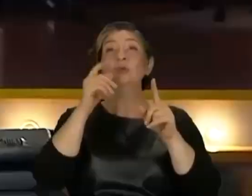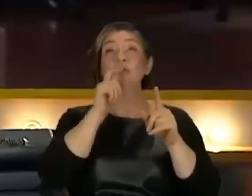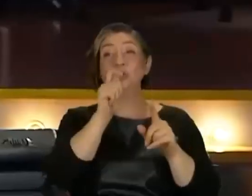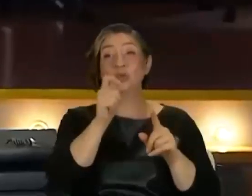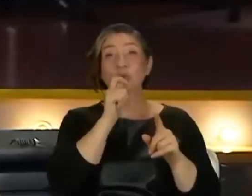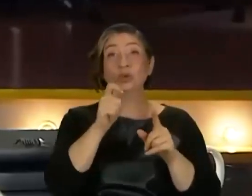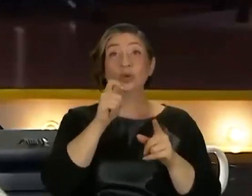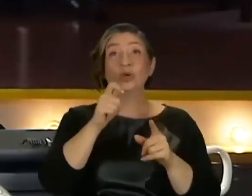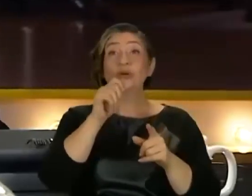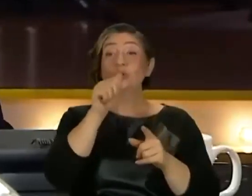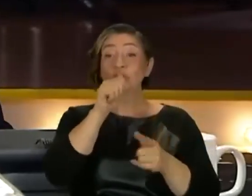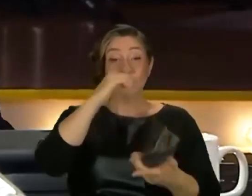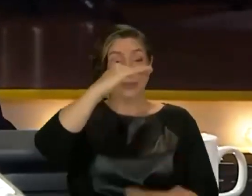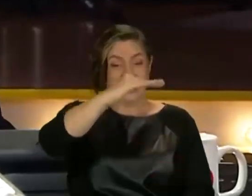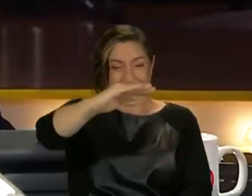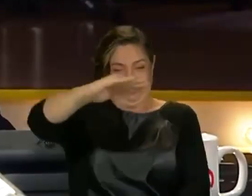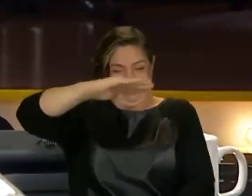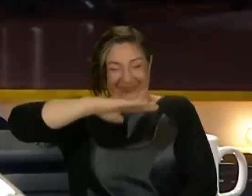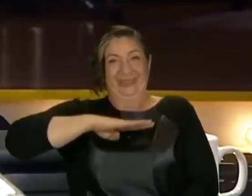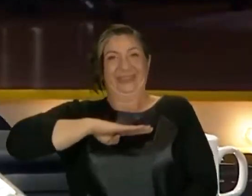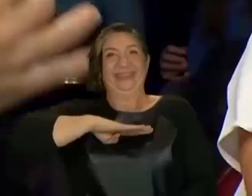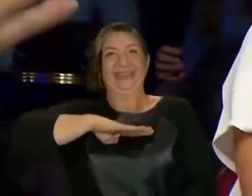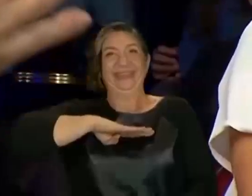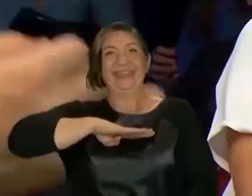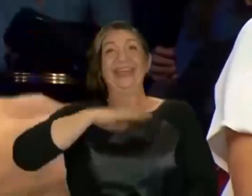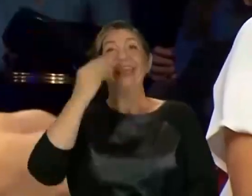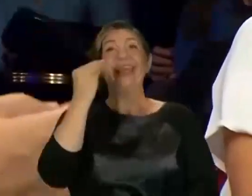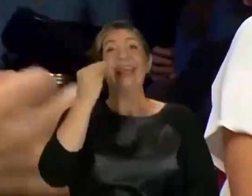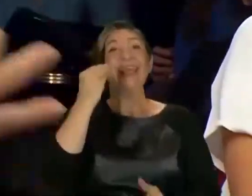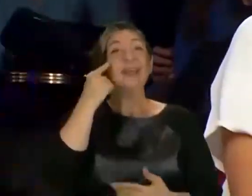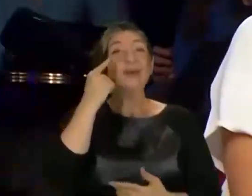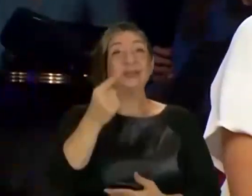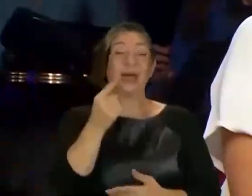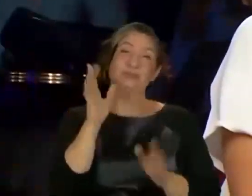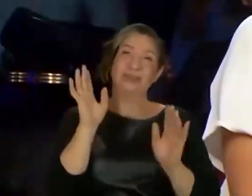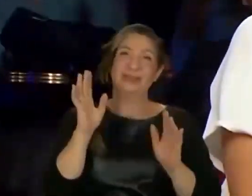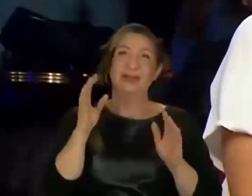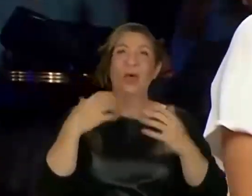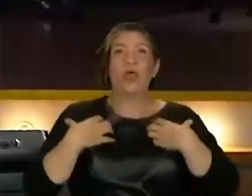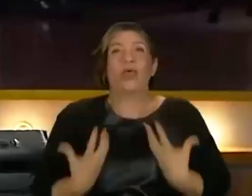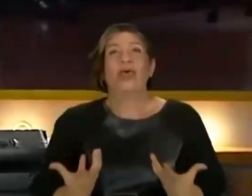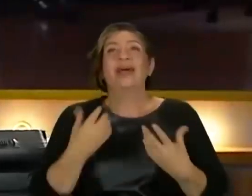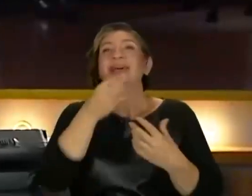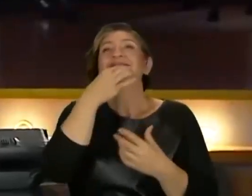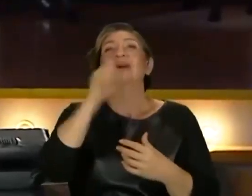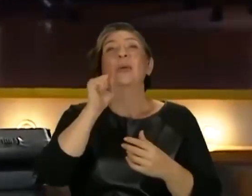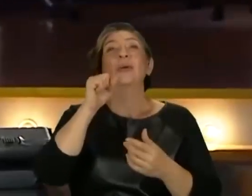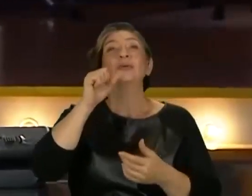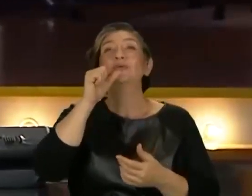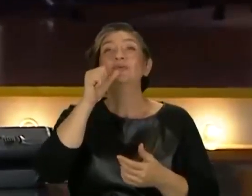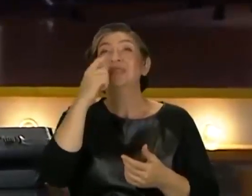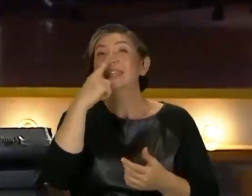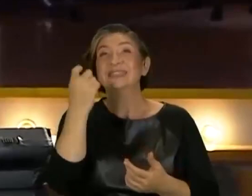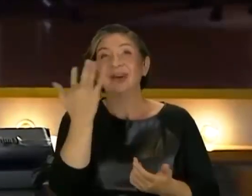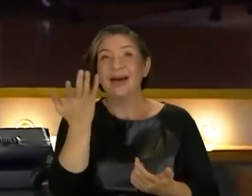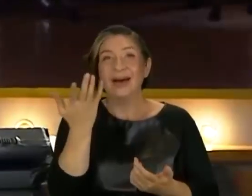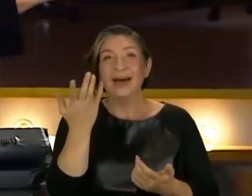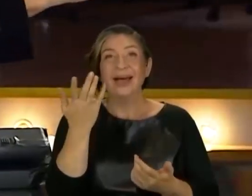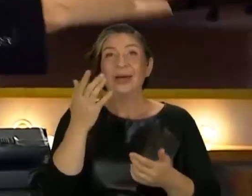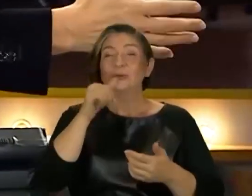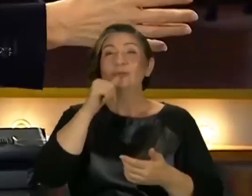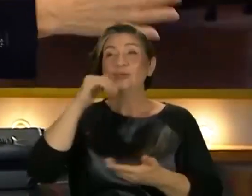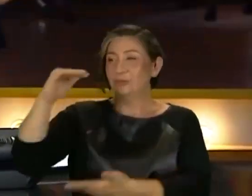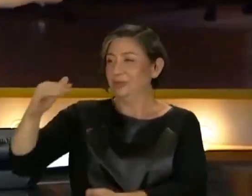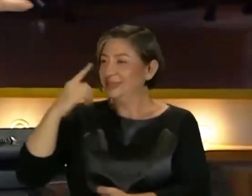sunucu bidon koymak suretiyle iyi niyetini ifade etmiştir. Peki bidon ne arıyor? Yani